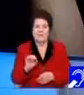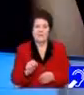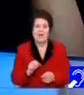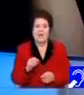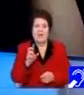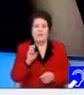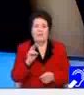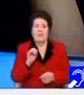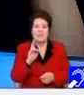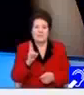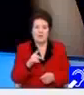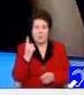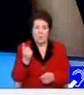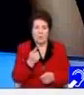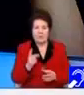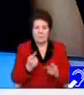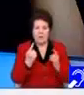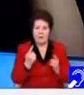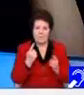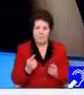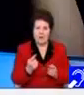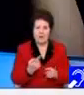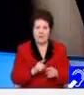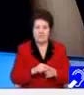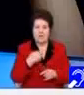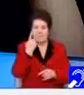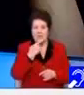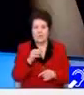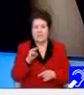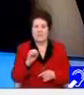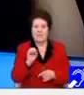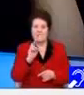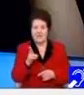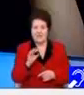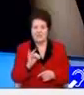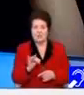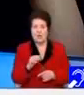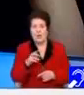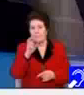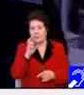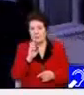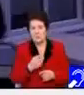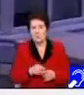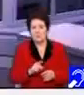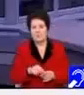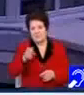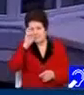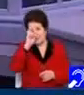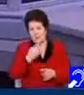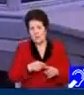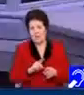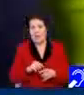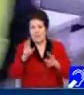Poliția britanică a anihilat una dintre cele mai mari rețele de trafic de persoane și prostituție din Regatul Unit. 9 suspecți au fost arestați